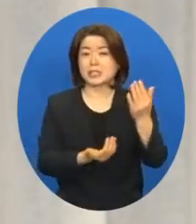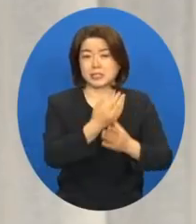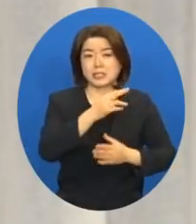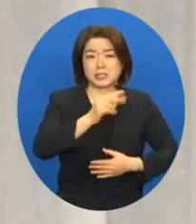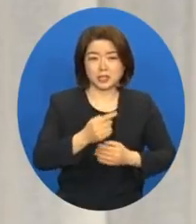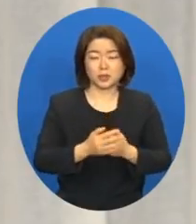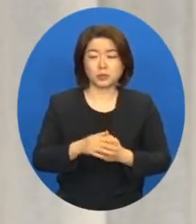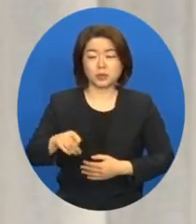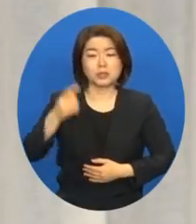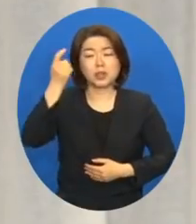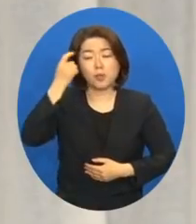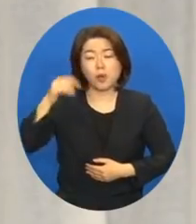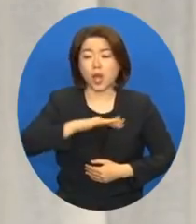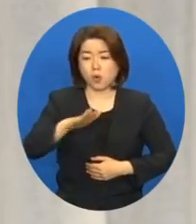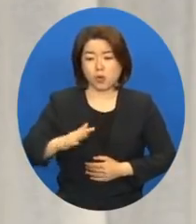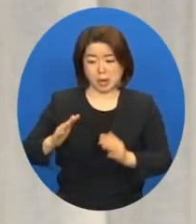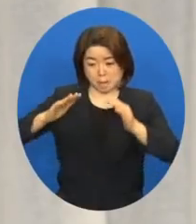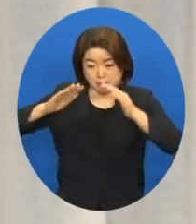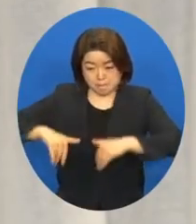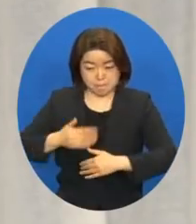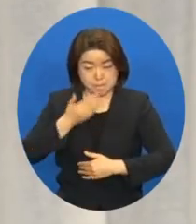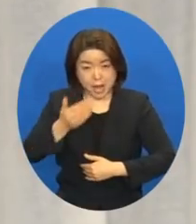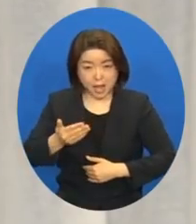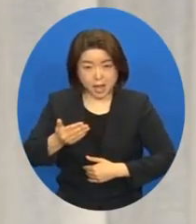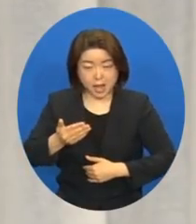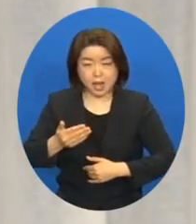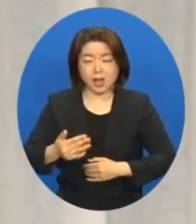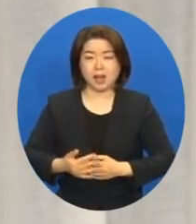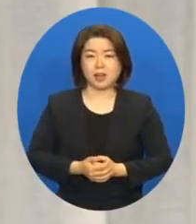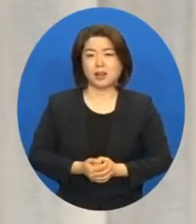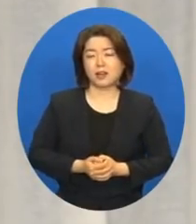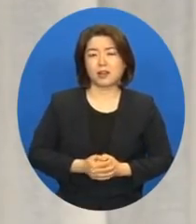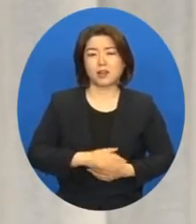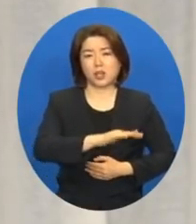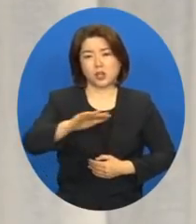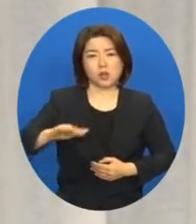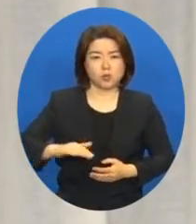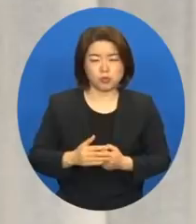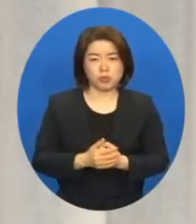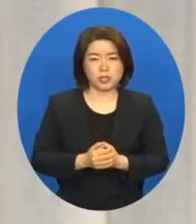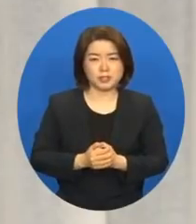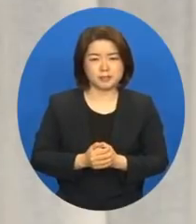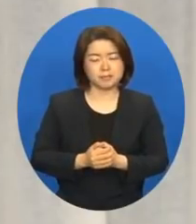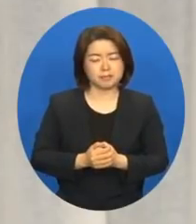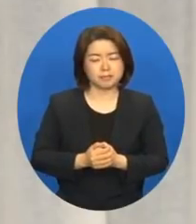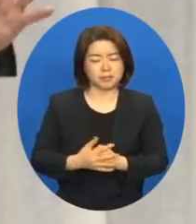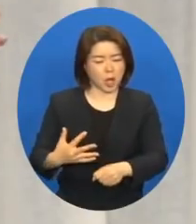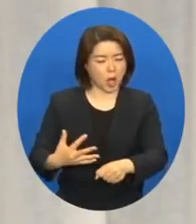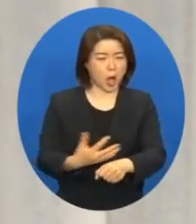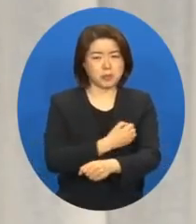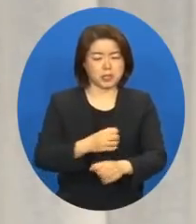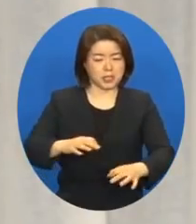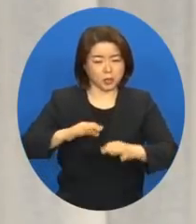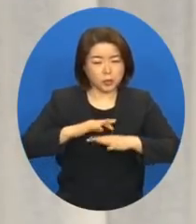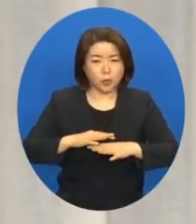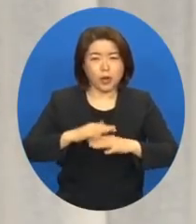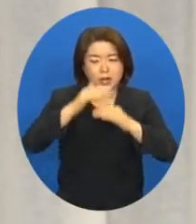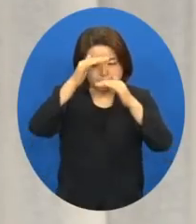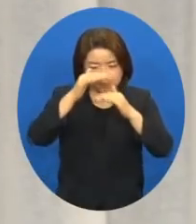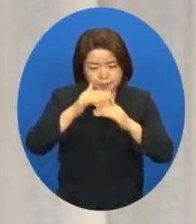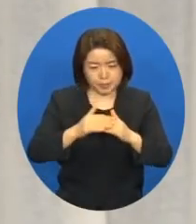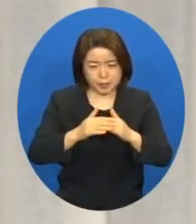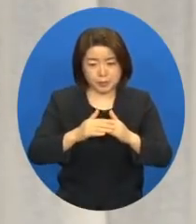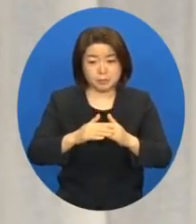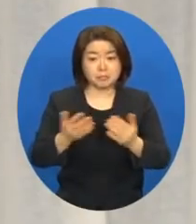어려운 일이 생긴다 하더라도 그게 왜 우리를 무너뜨릴 수 있겠어요? 여러분, 우리에게는요 정말 엄청난 놀라운 사실이 우리 눈앞에